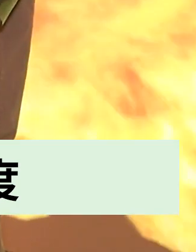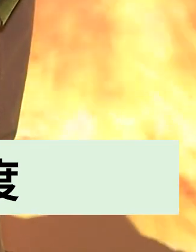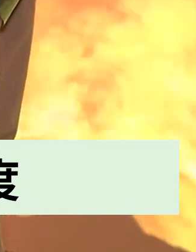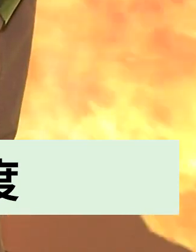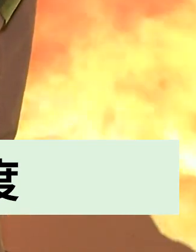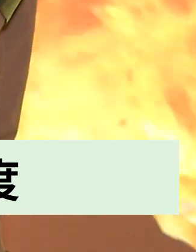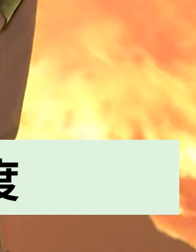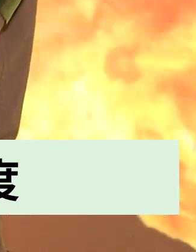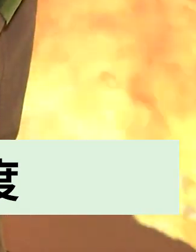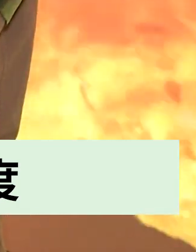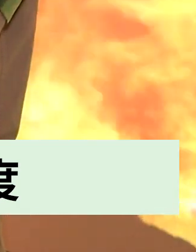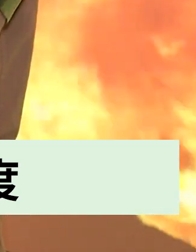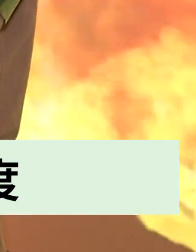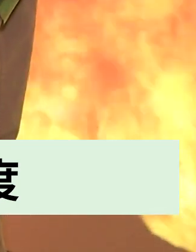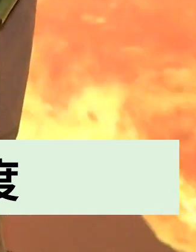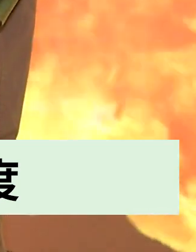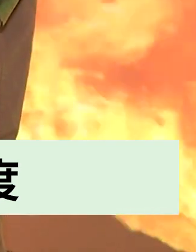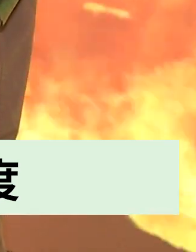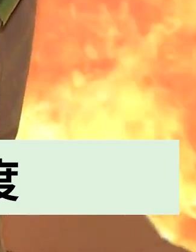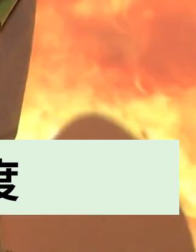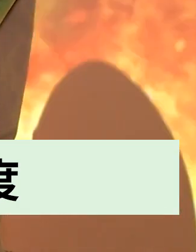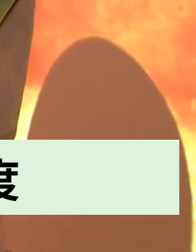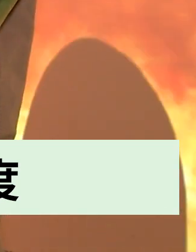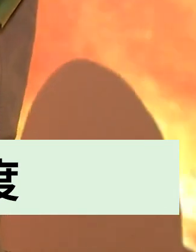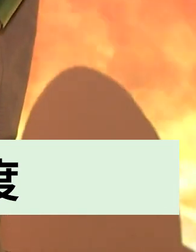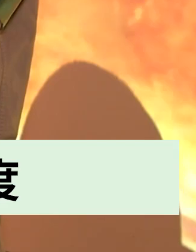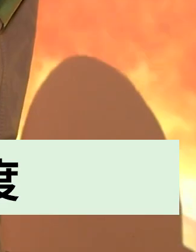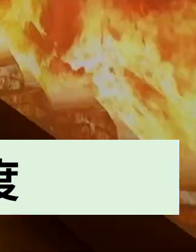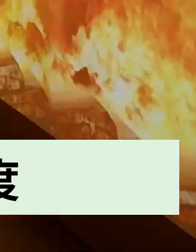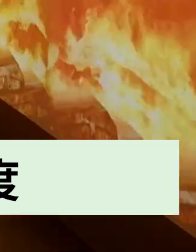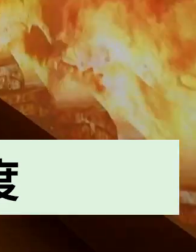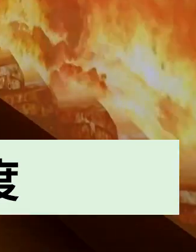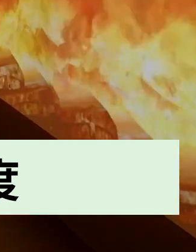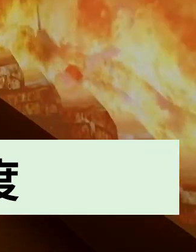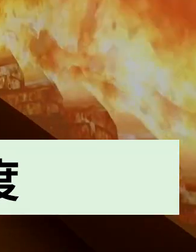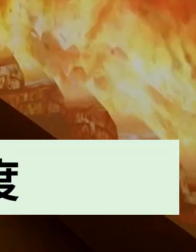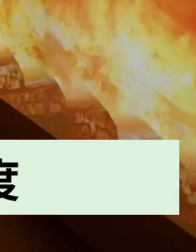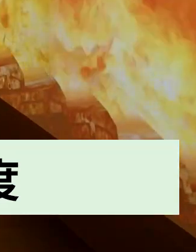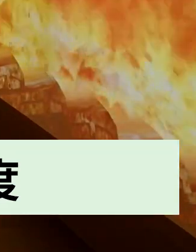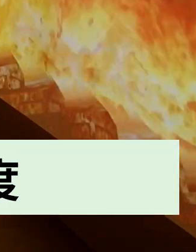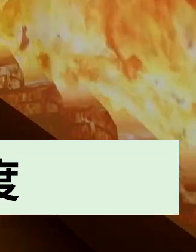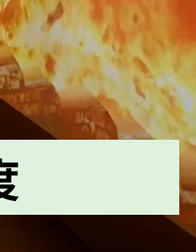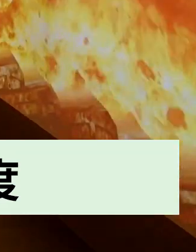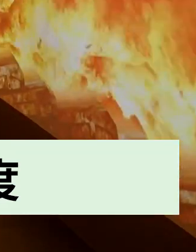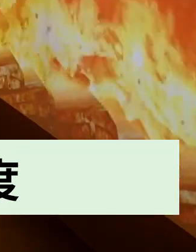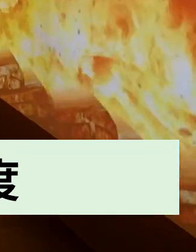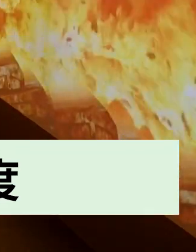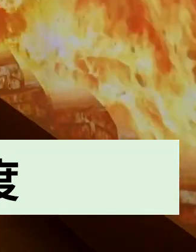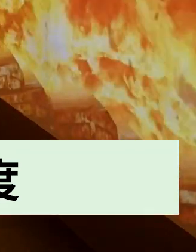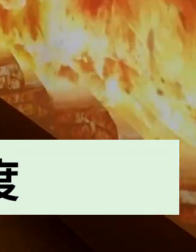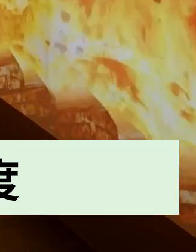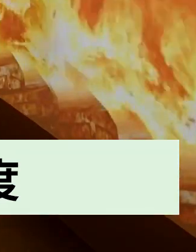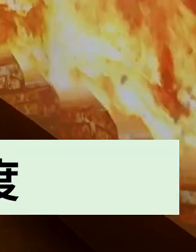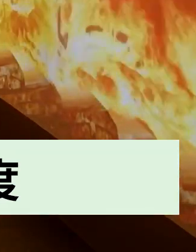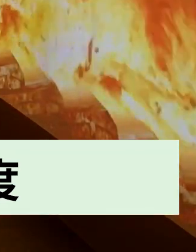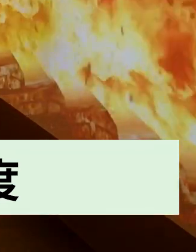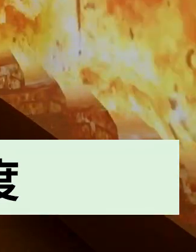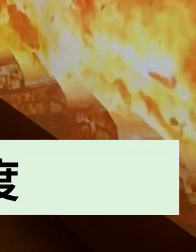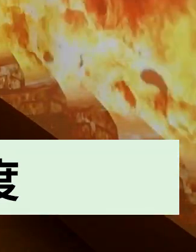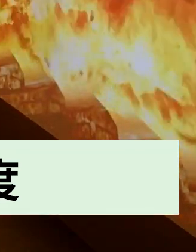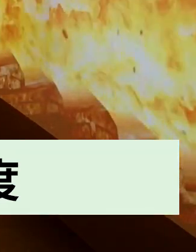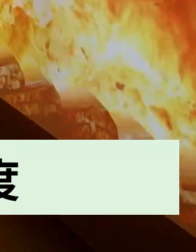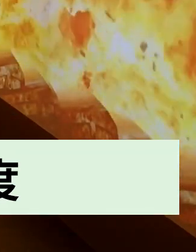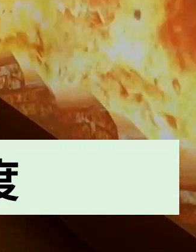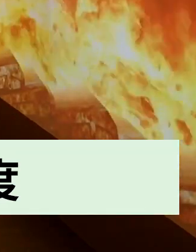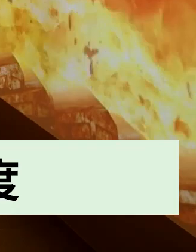500度、3、800度、どれでしょうか？ 画面の前の皆さんも一緒にお考